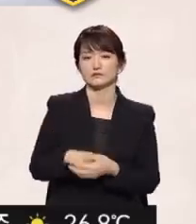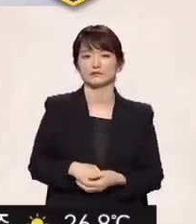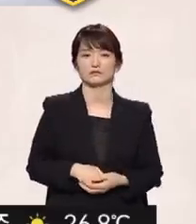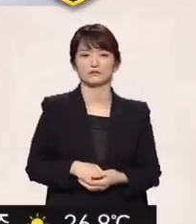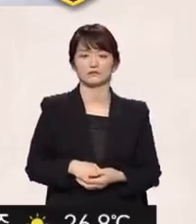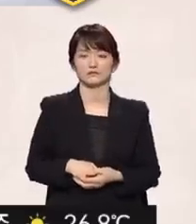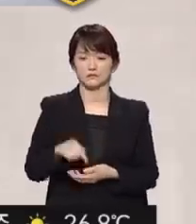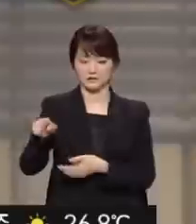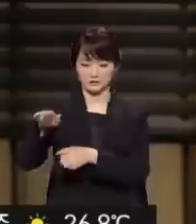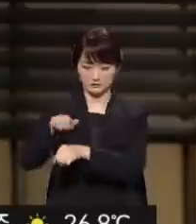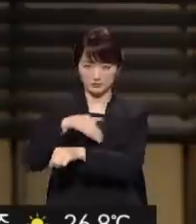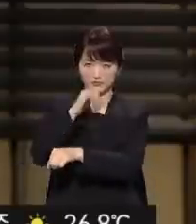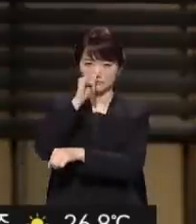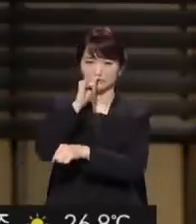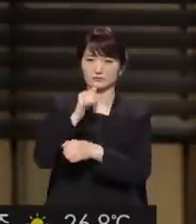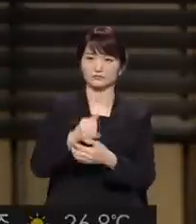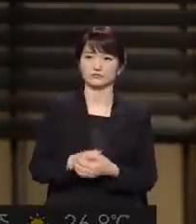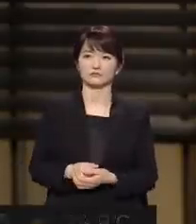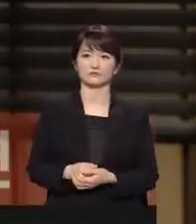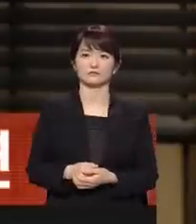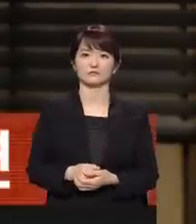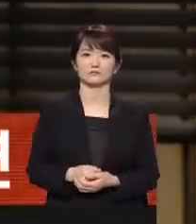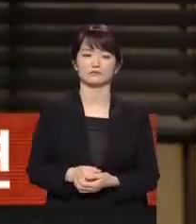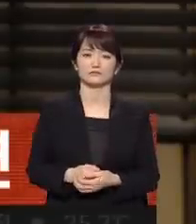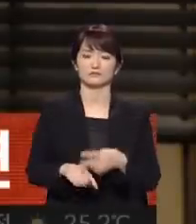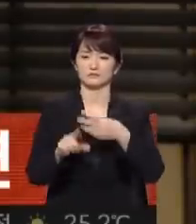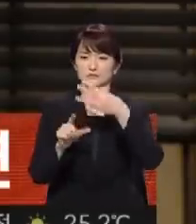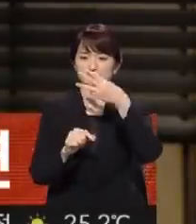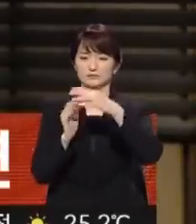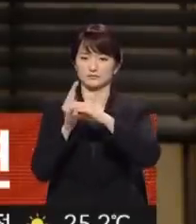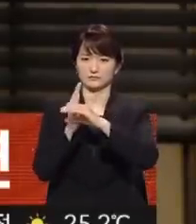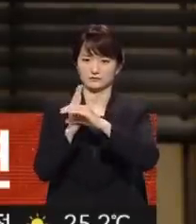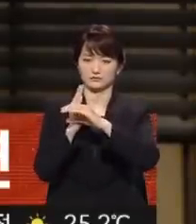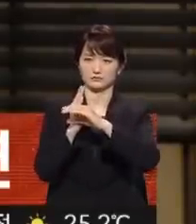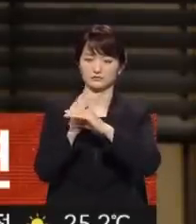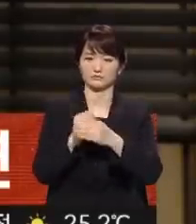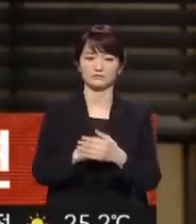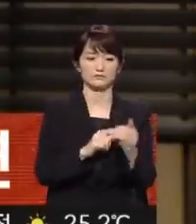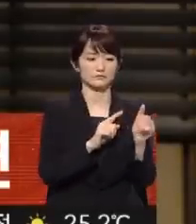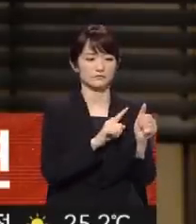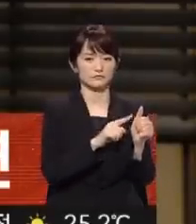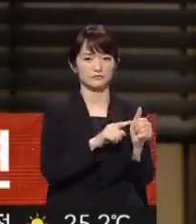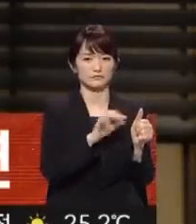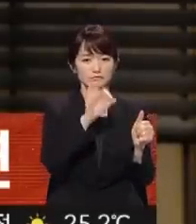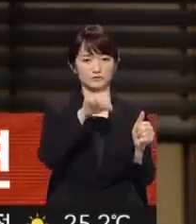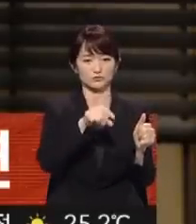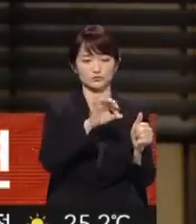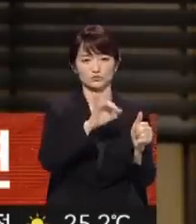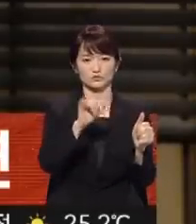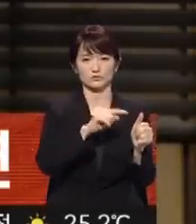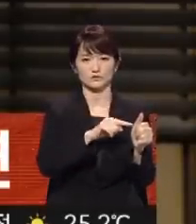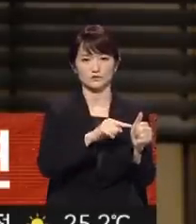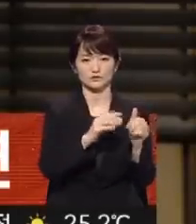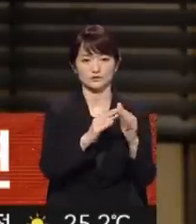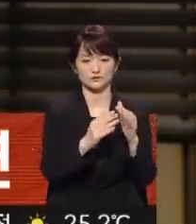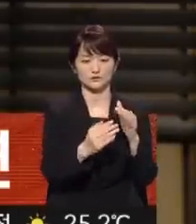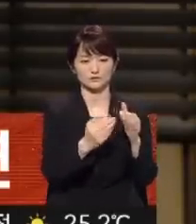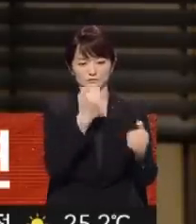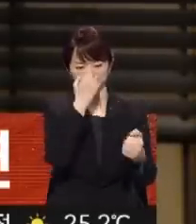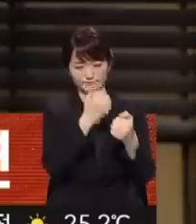경찰은 문제가 된다고 봤고, 결국 지난달 중순에 경찰은 이 유튜버를, 웅이 유튜버를 주거